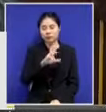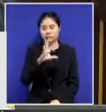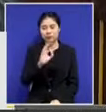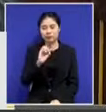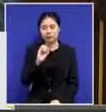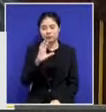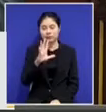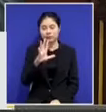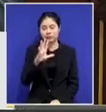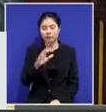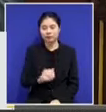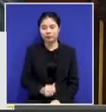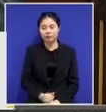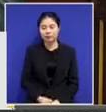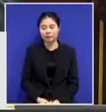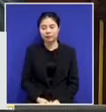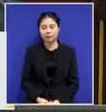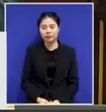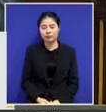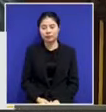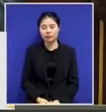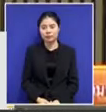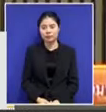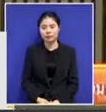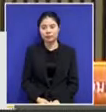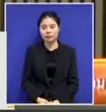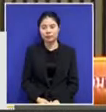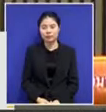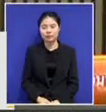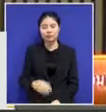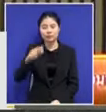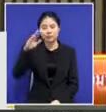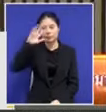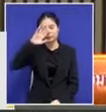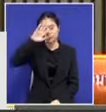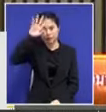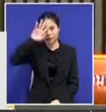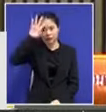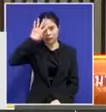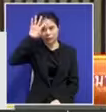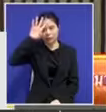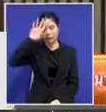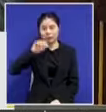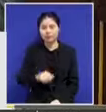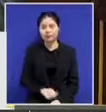295นางสาวเบญจาแสงจันทร ์คุณธนาธรจึงรุ่งเรืองกิจค่ะ